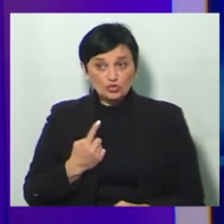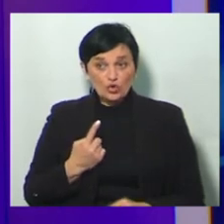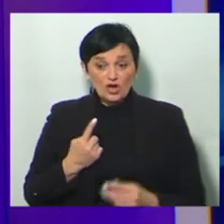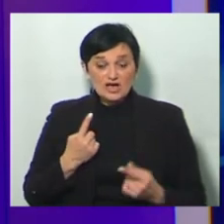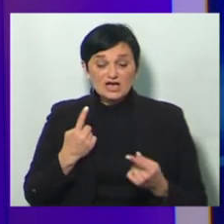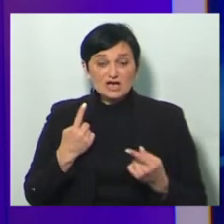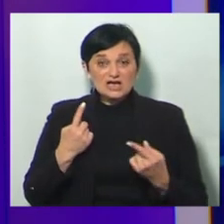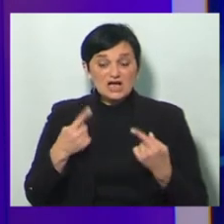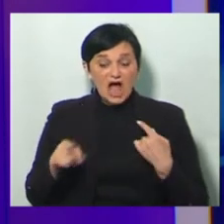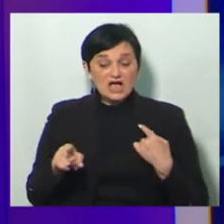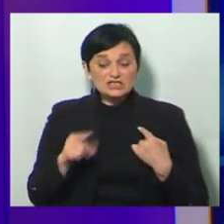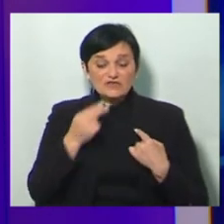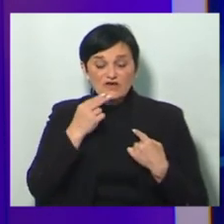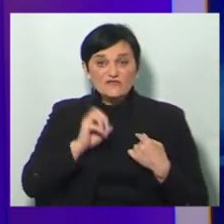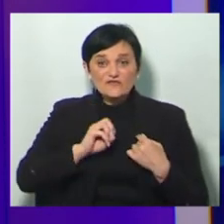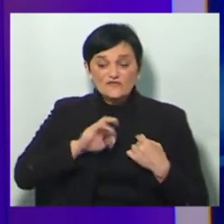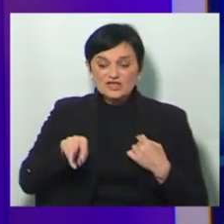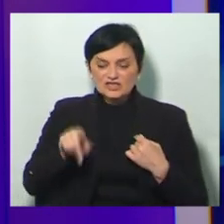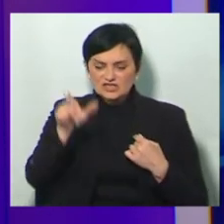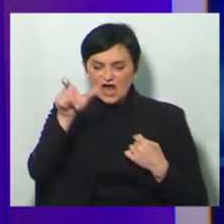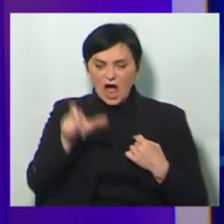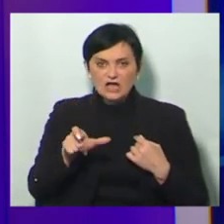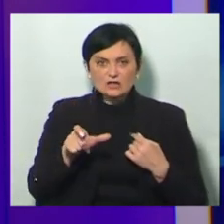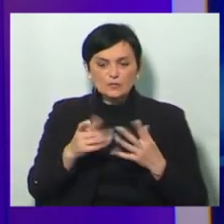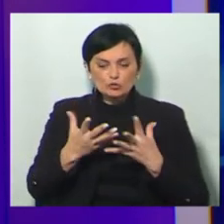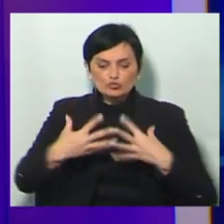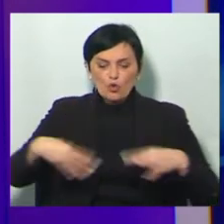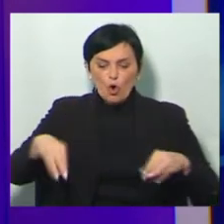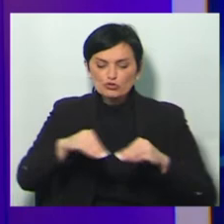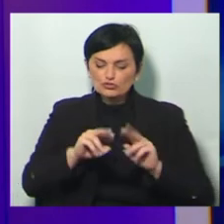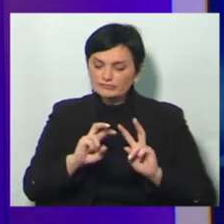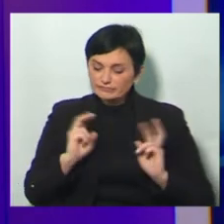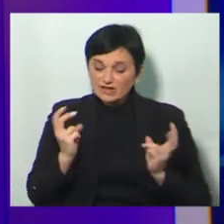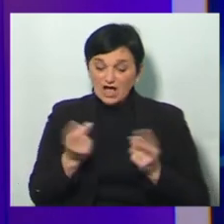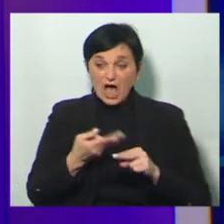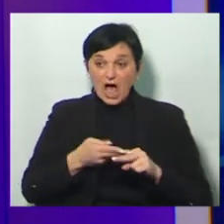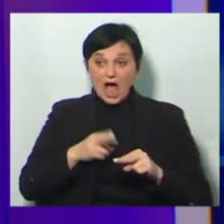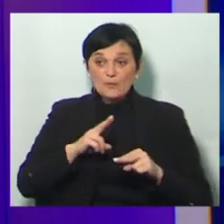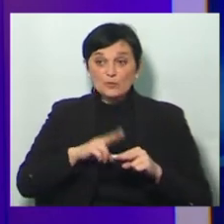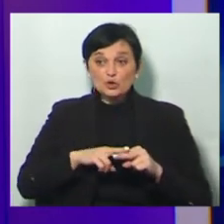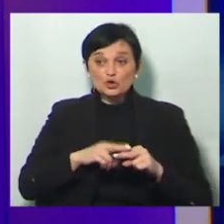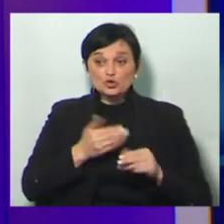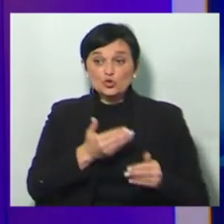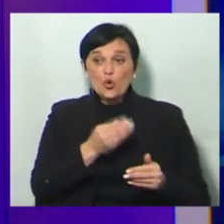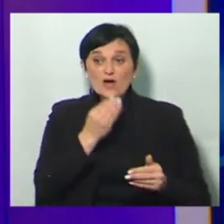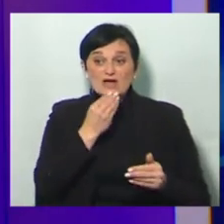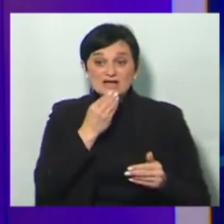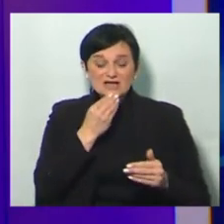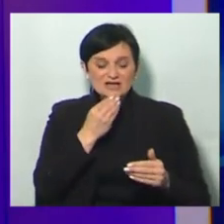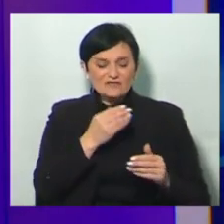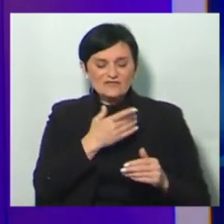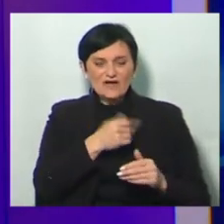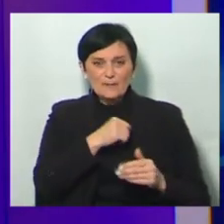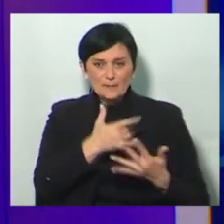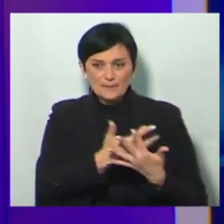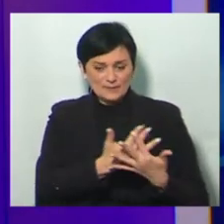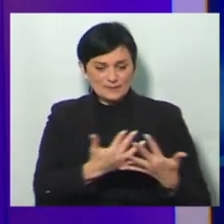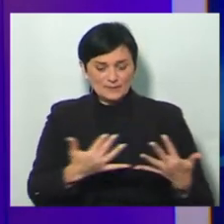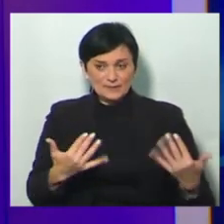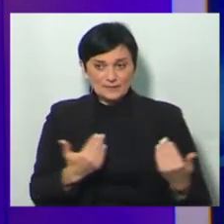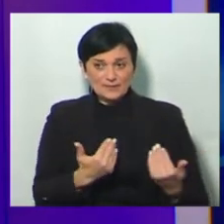განსხვავებულად იკვებება, ვიდრე ის ადამიანი, ვისაც უწევს ტრაპეზის გაზიარება. Ამიტომ ხმელთაშუა ზღვის კვების მოდელის